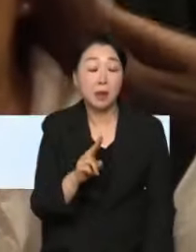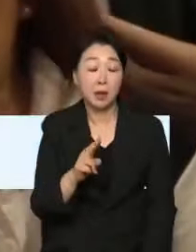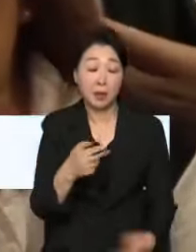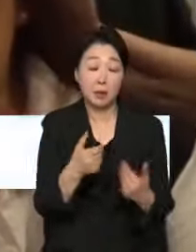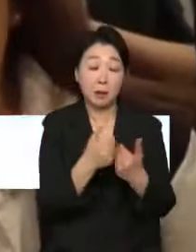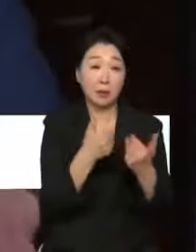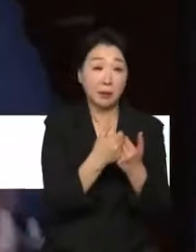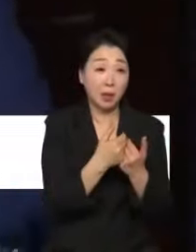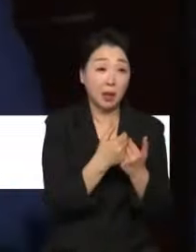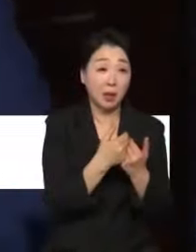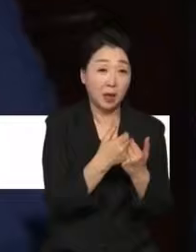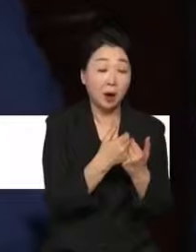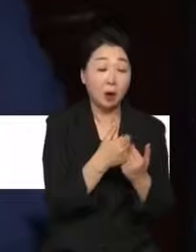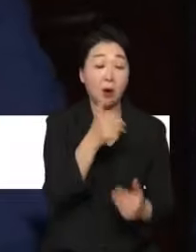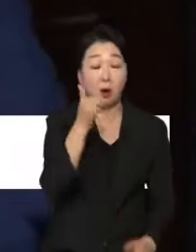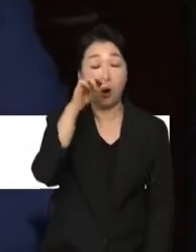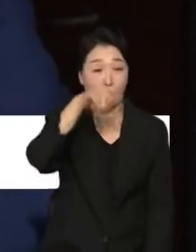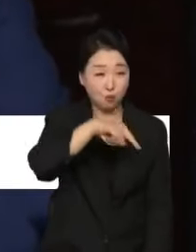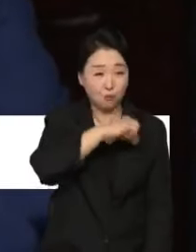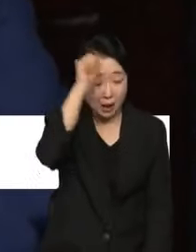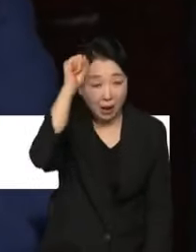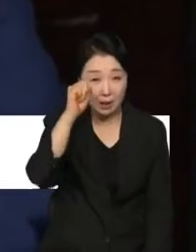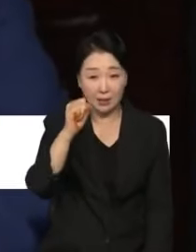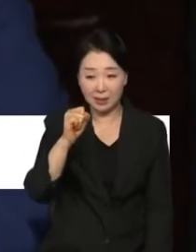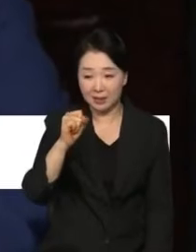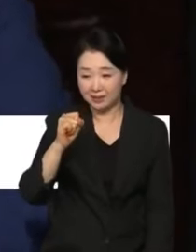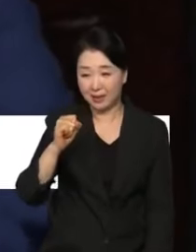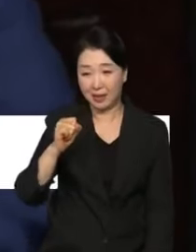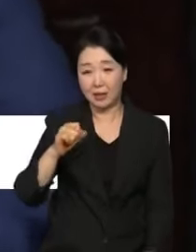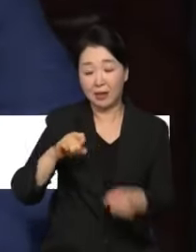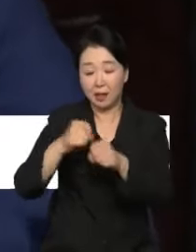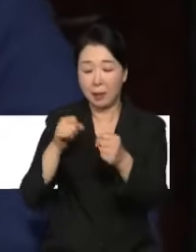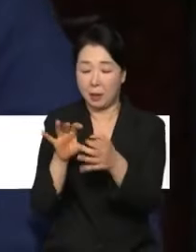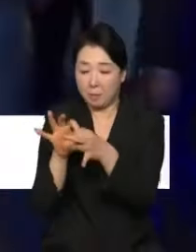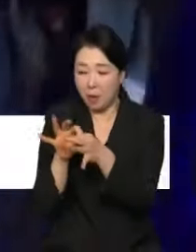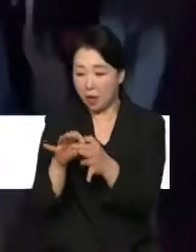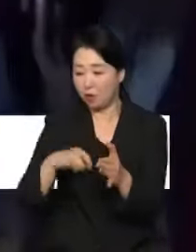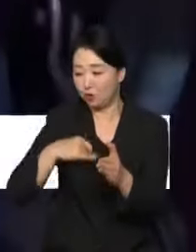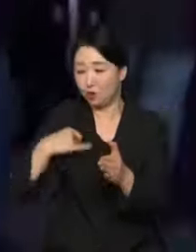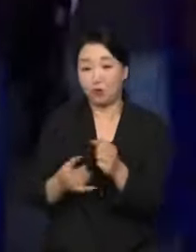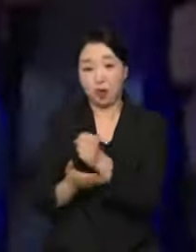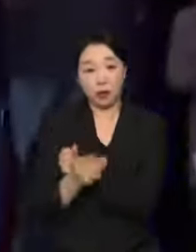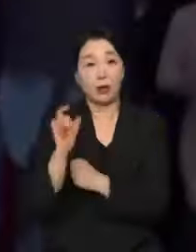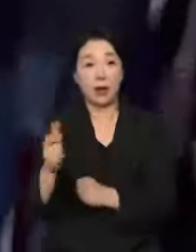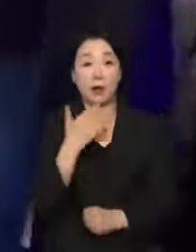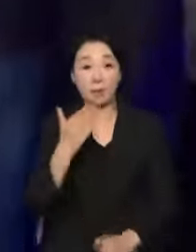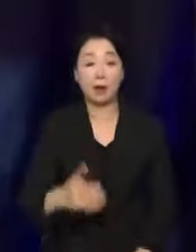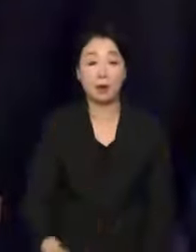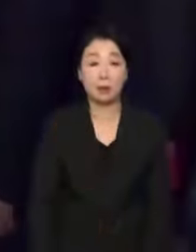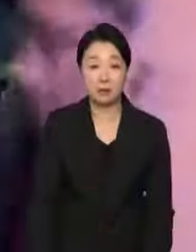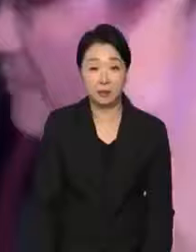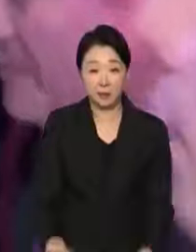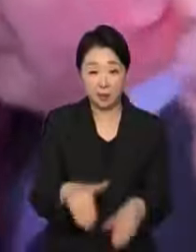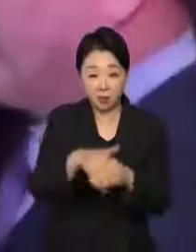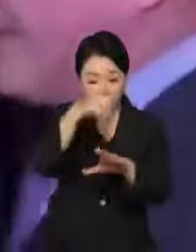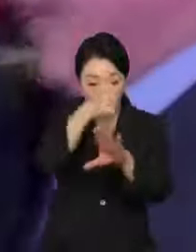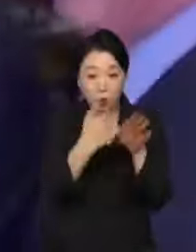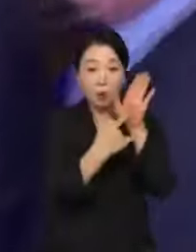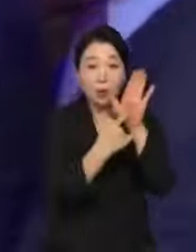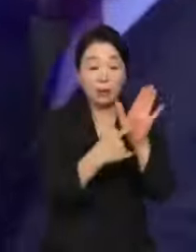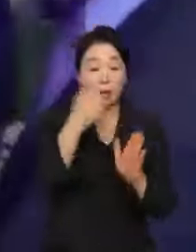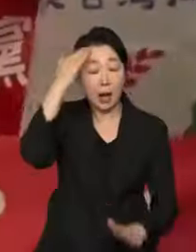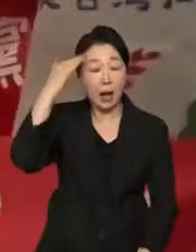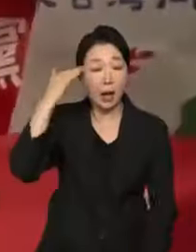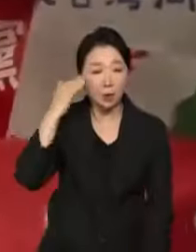후보가 이기면 대만과 밀착하며 중국 영향력이 강해질 것으로 보입니다. 선거 결과에 따라 우리의 안보와